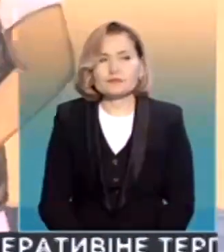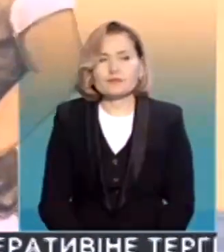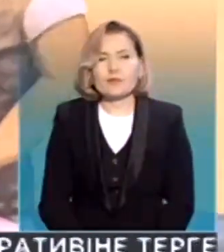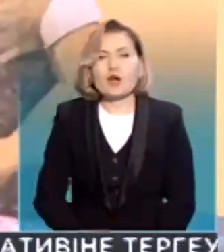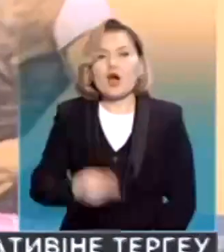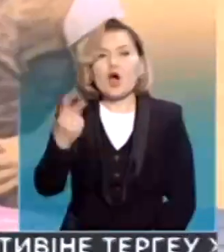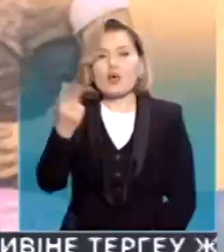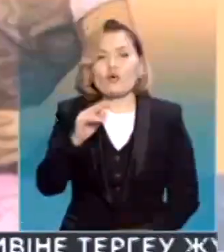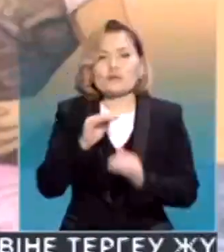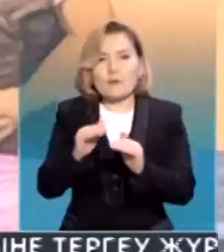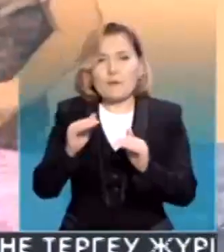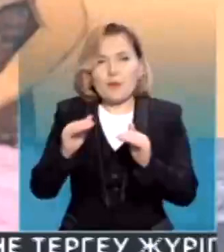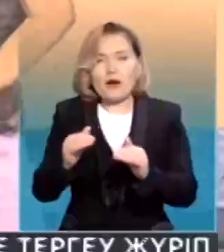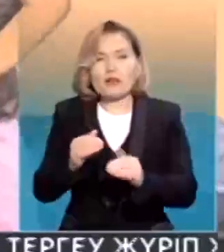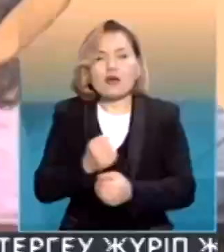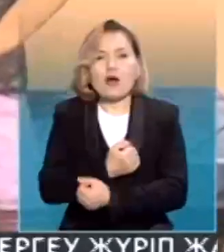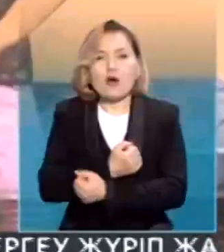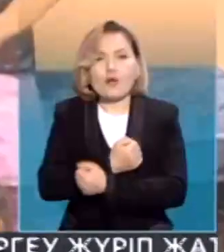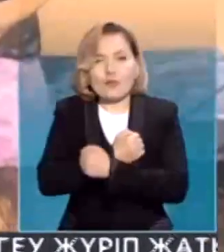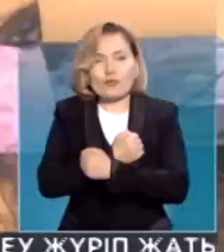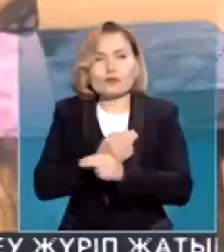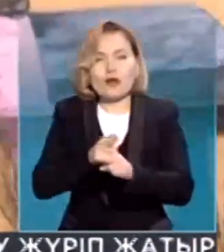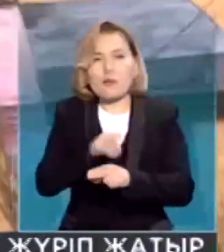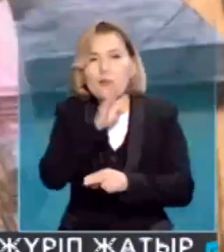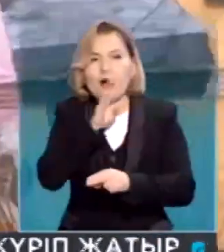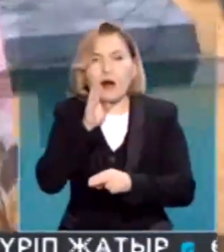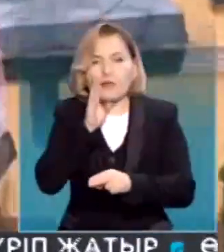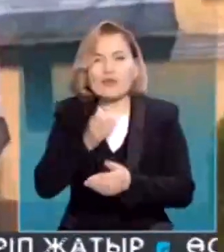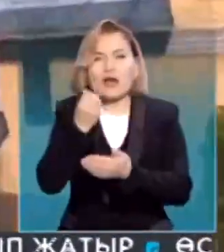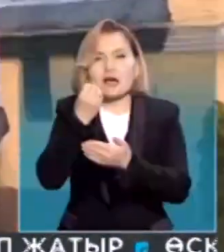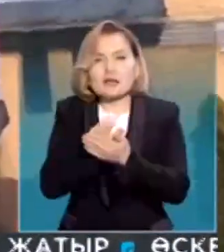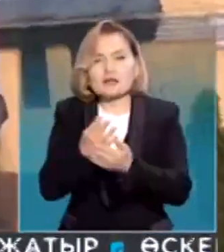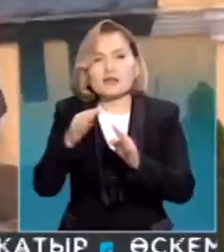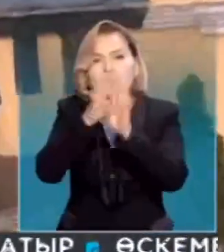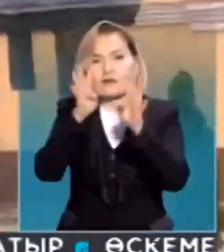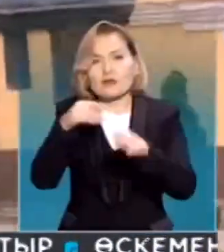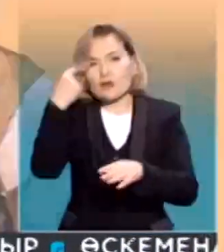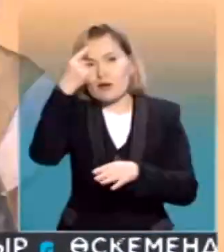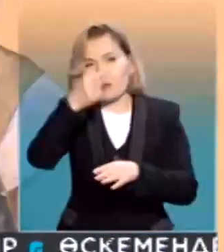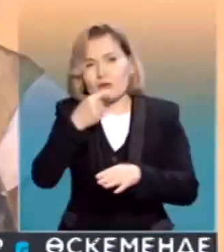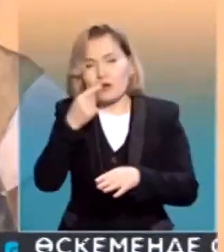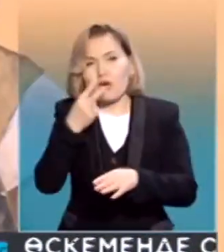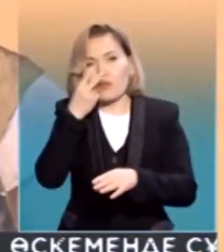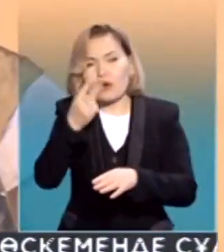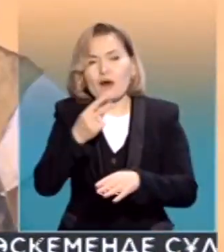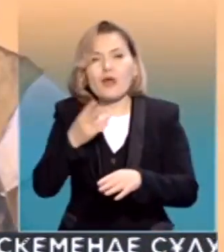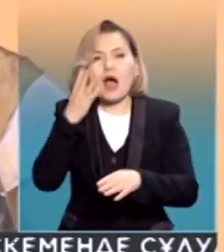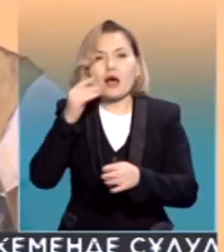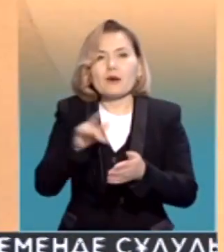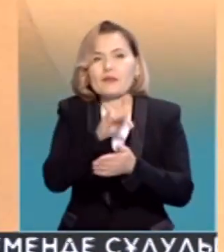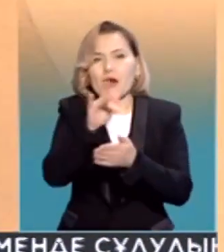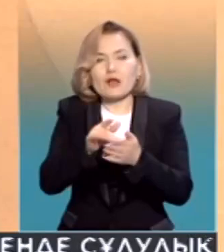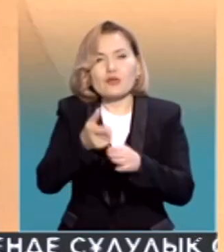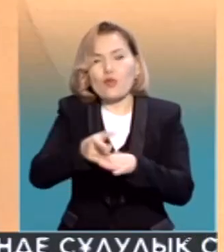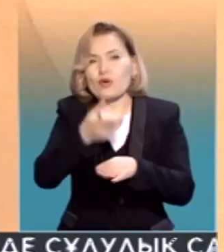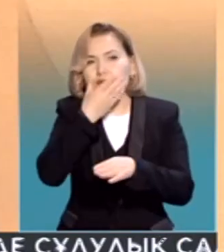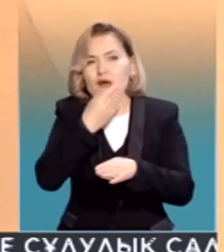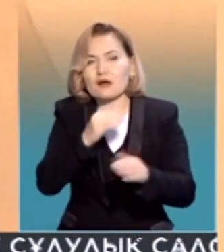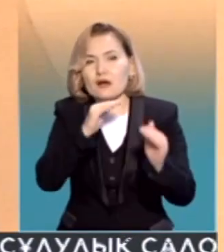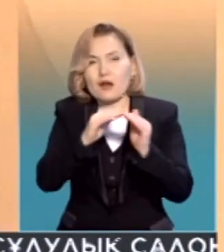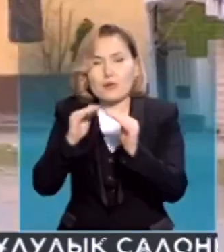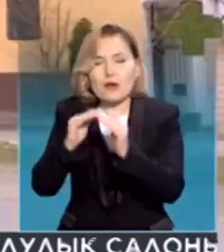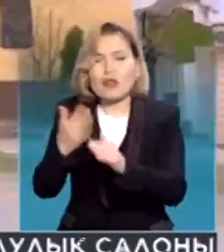Қос немересін ұстап алысқа көз тіккен ананың асыл бейнесі. Мұндай муралдар әсем Алматының ажарын ашып көрік беріп тұр. Қала бойынша